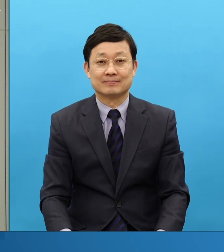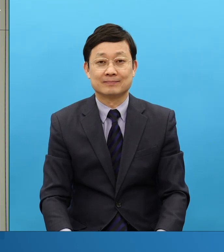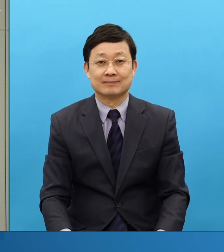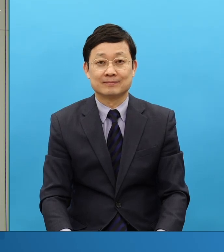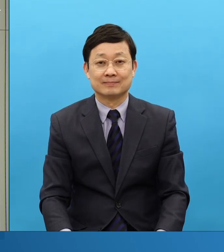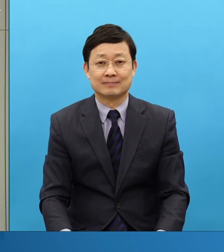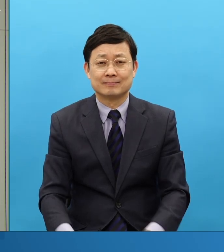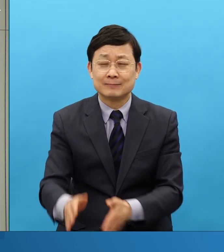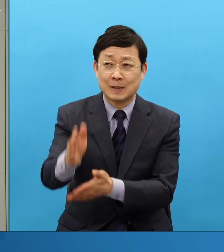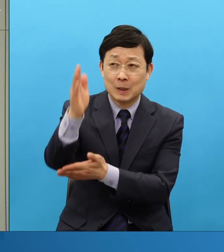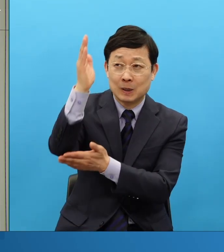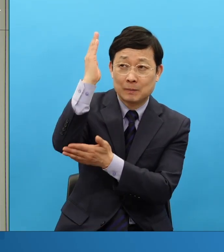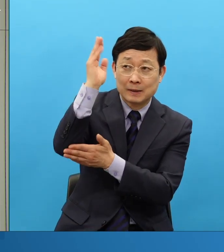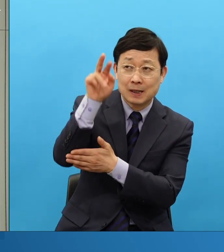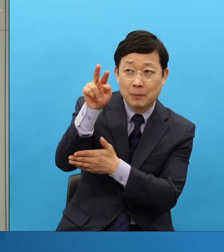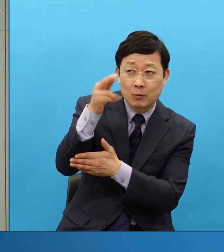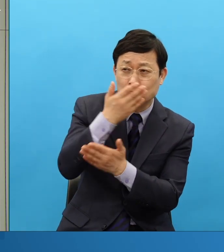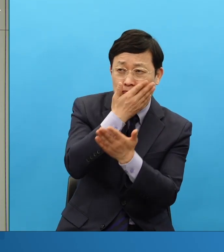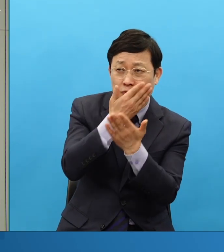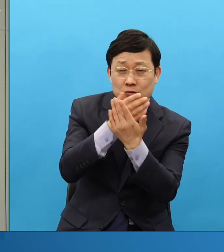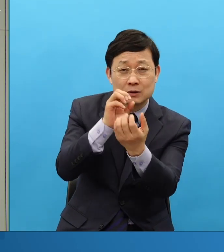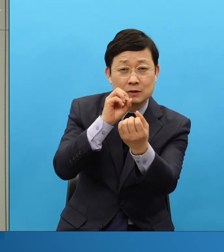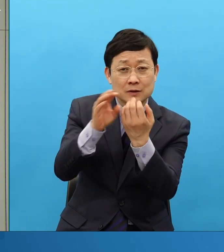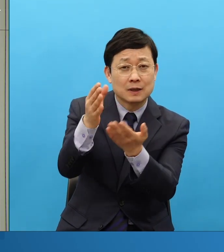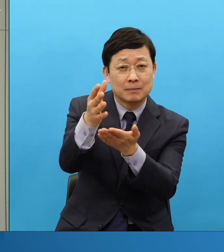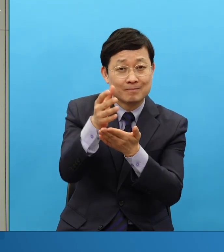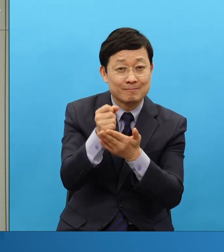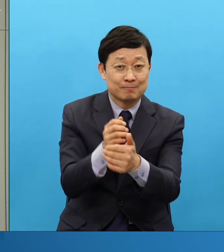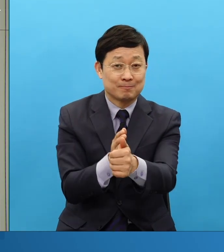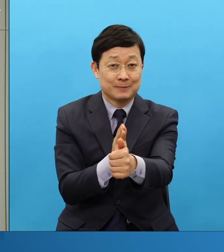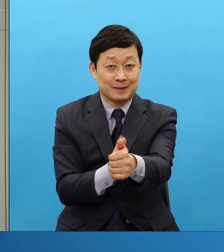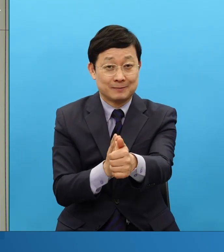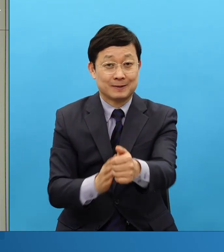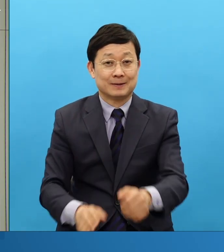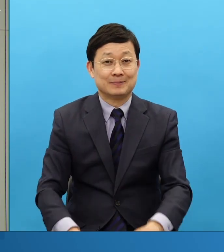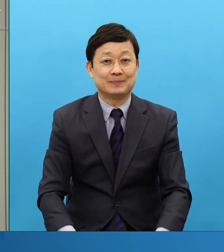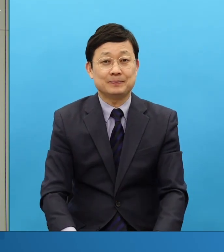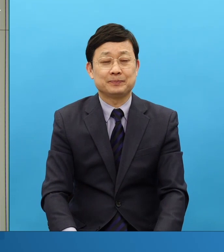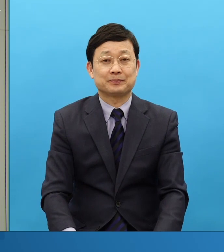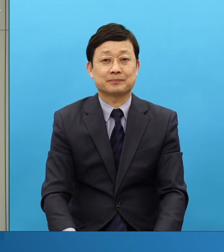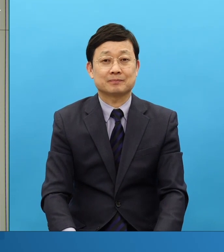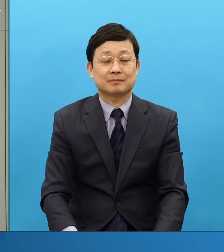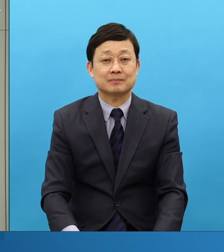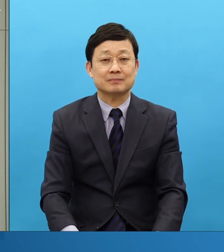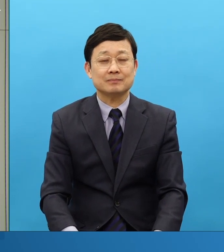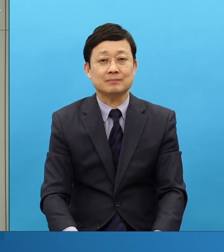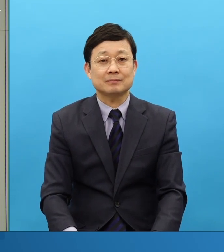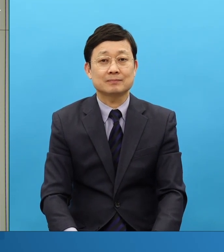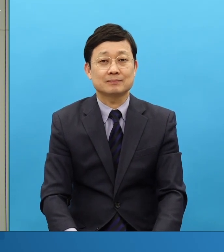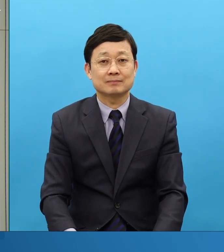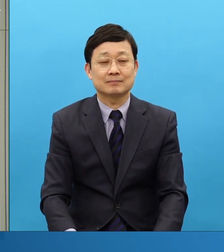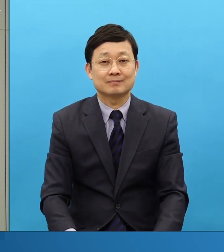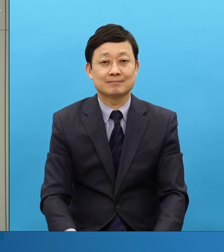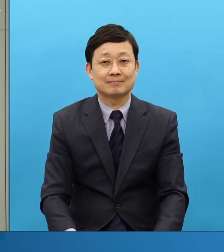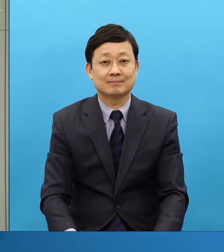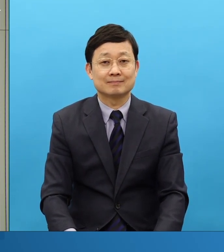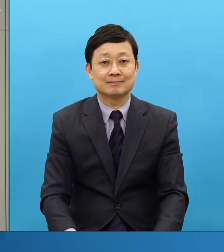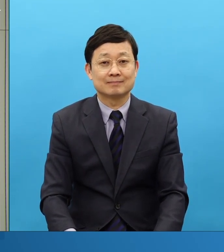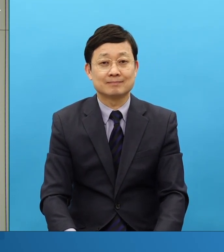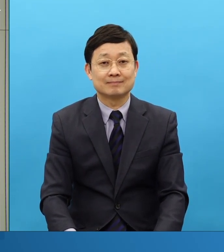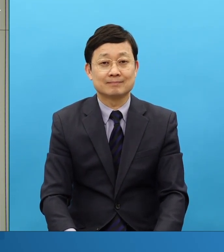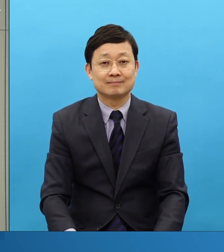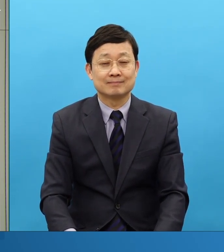통해 중요한 응답을 확인하시기 바랍니다. May you confirm important answers through today's message.